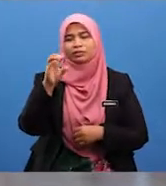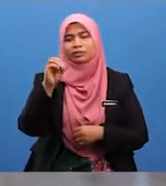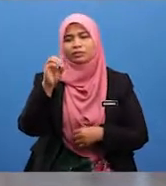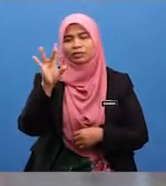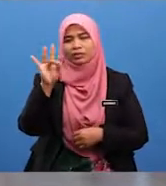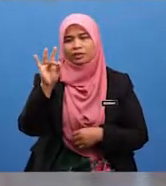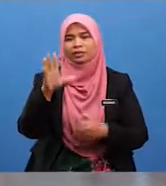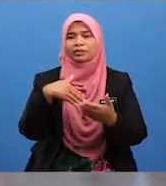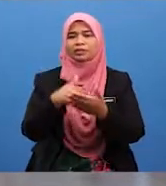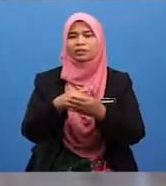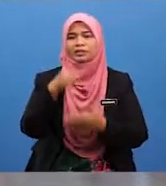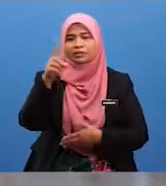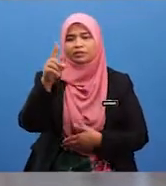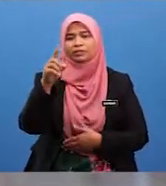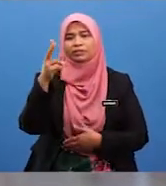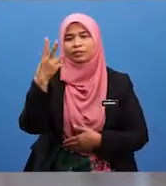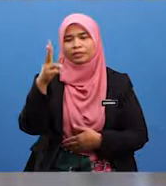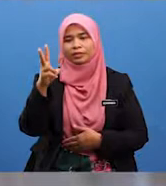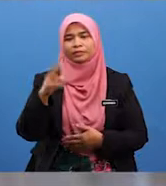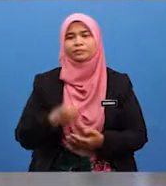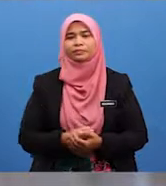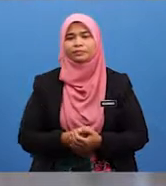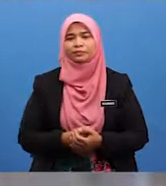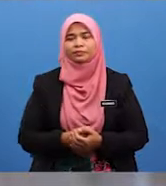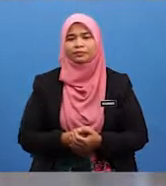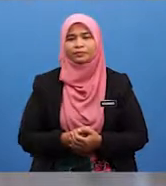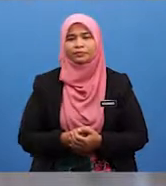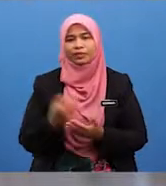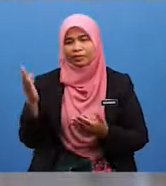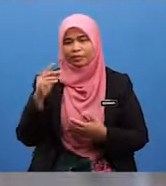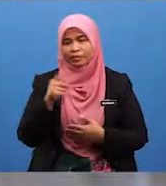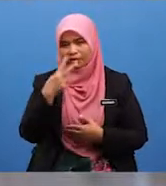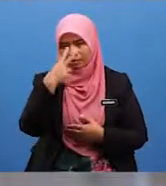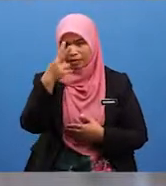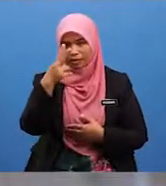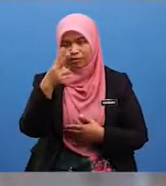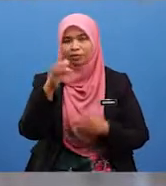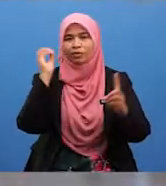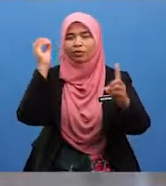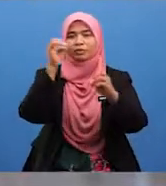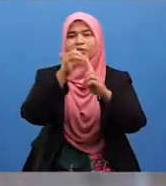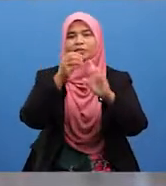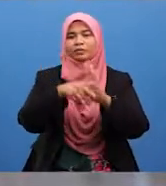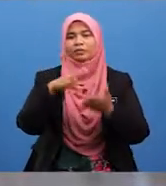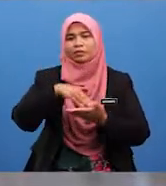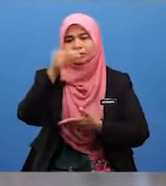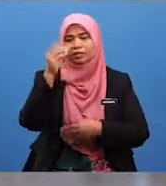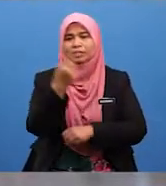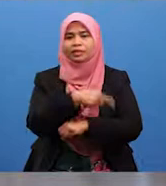hingga 112. Baiklah, jom kita lihat dahulu objektif pembelajaran hari